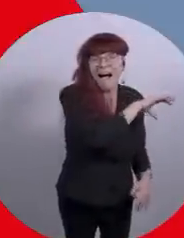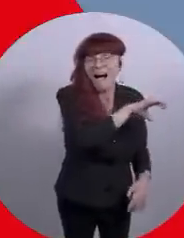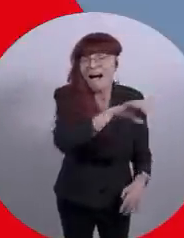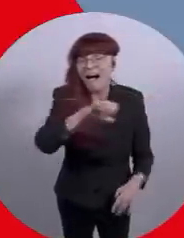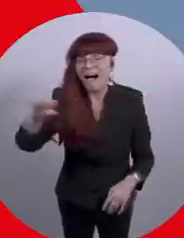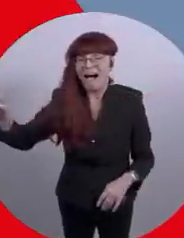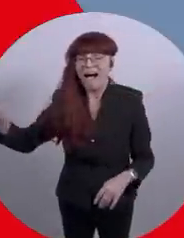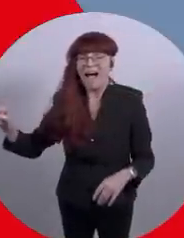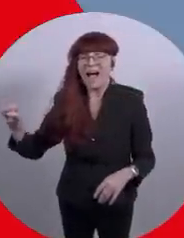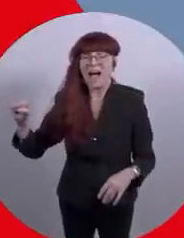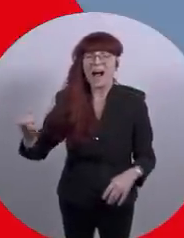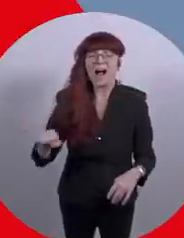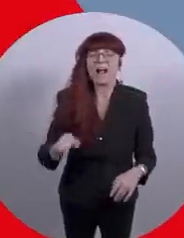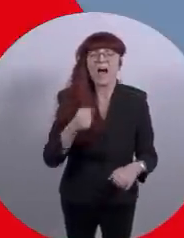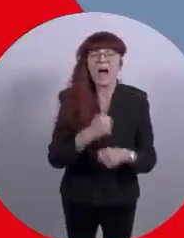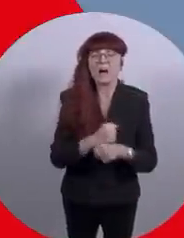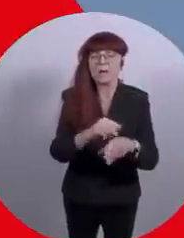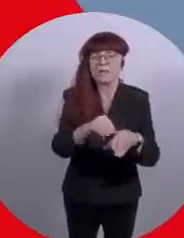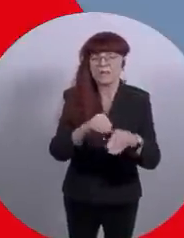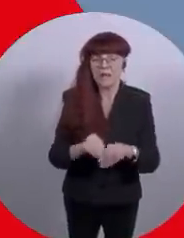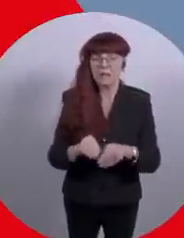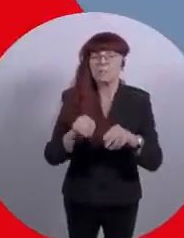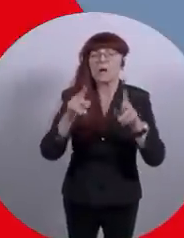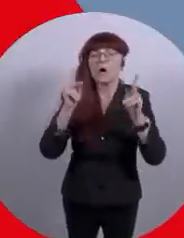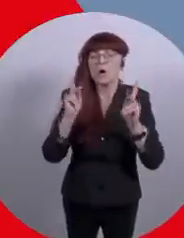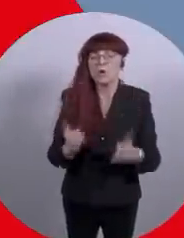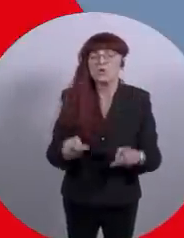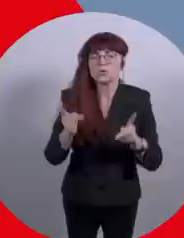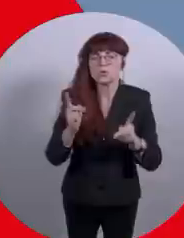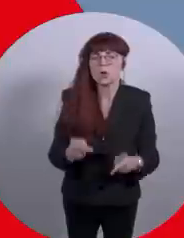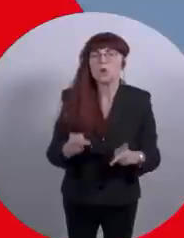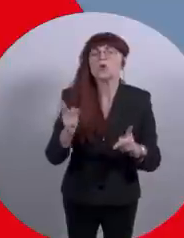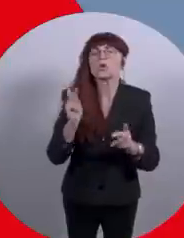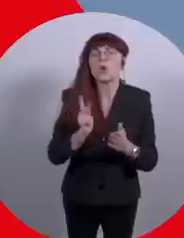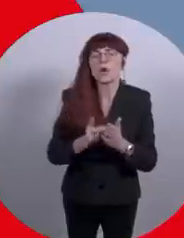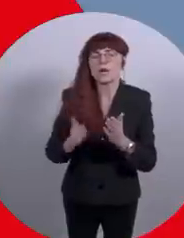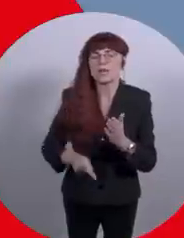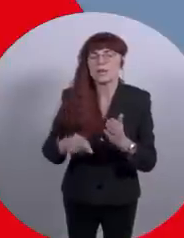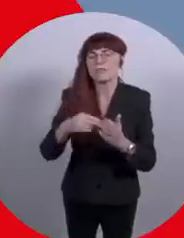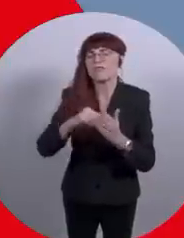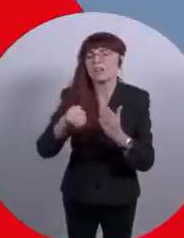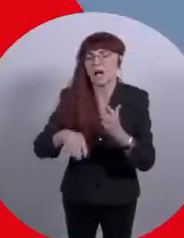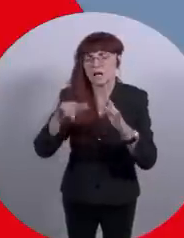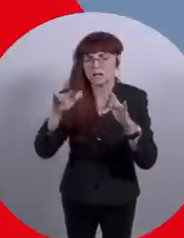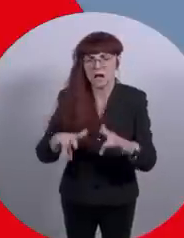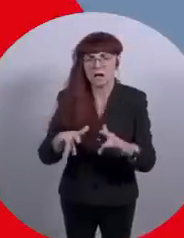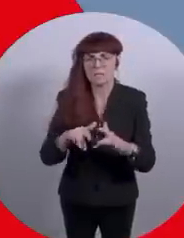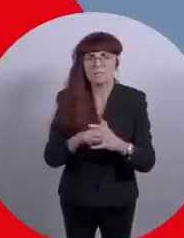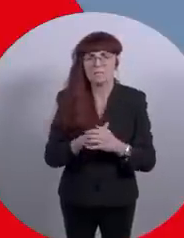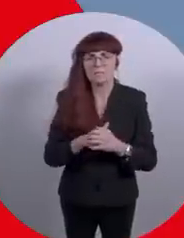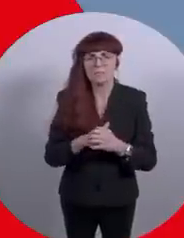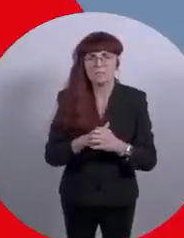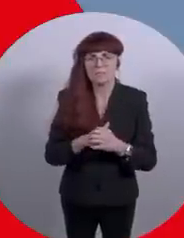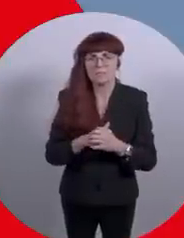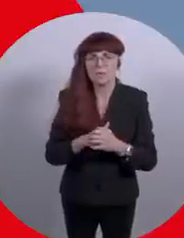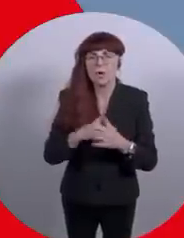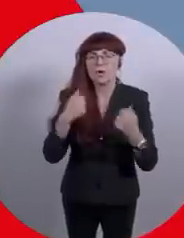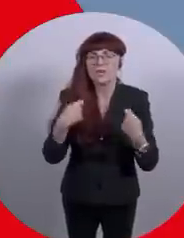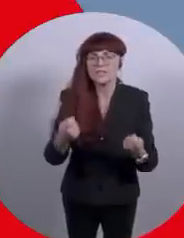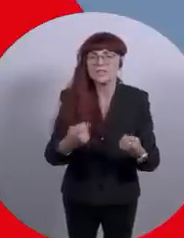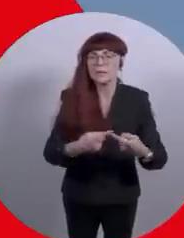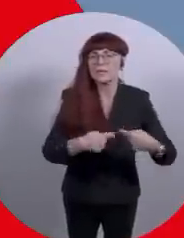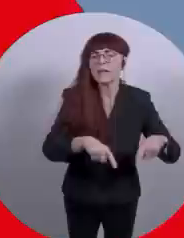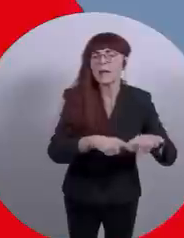80% aller Arbeitnehmerinnen und Arbeitnehmer in Europa schon ein Kollektivvertrag haben und wir haben Länder wie